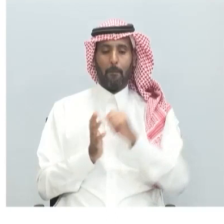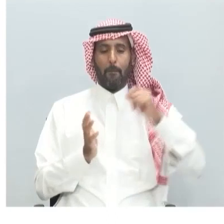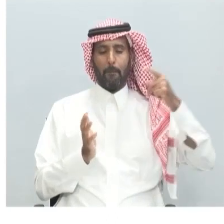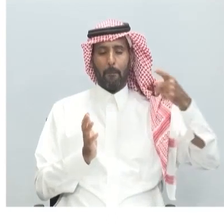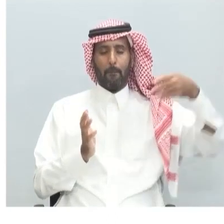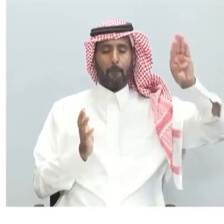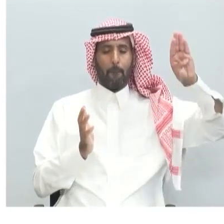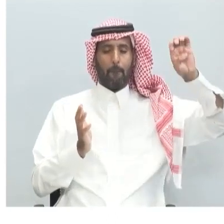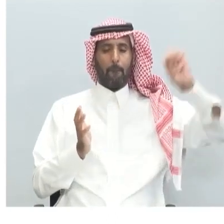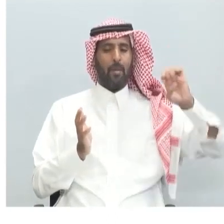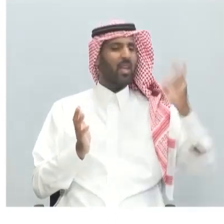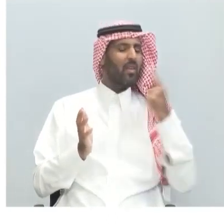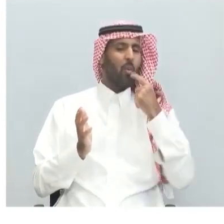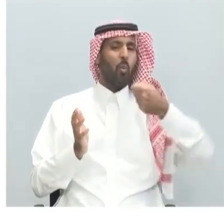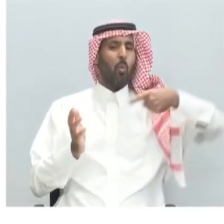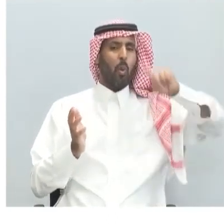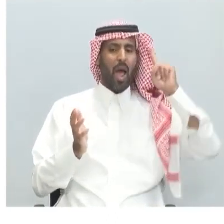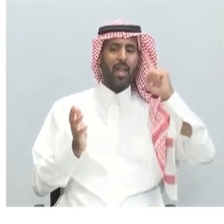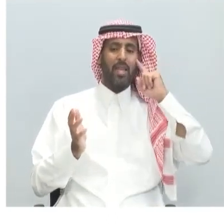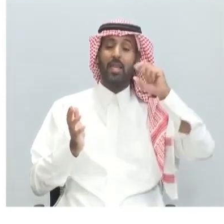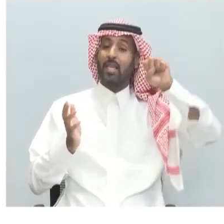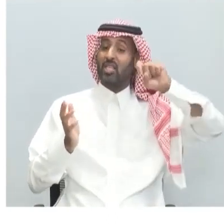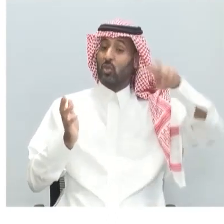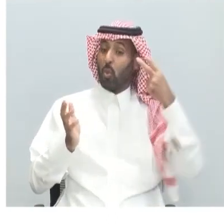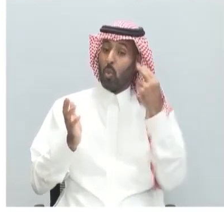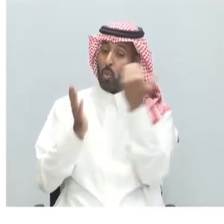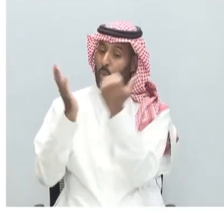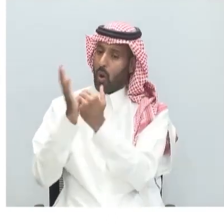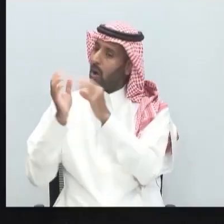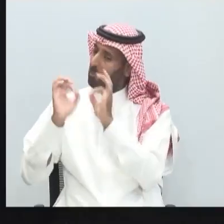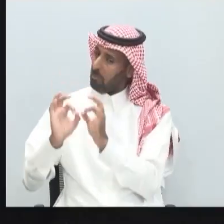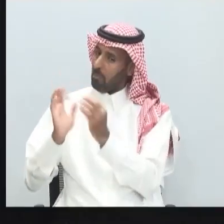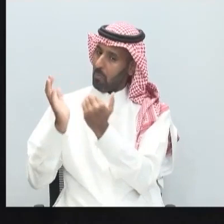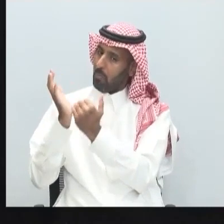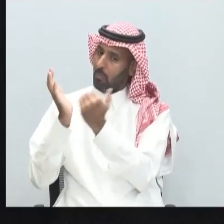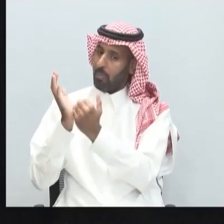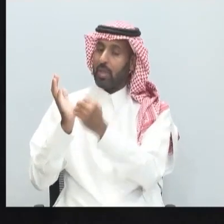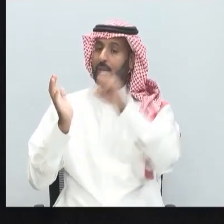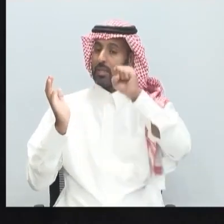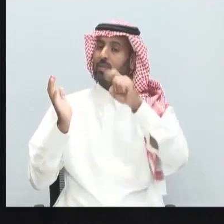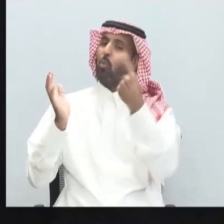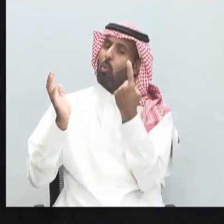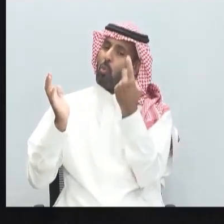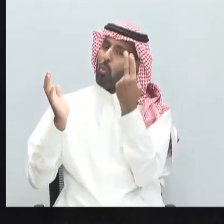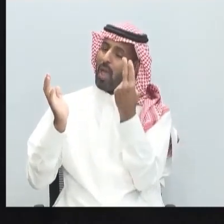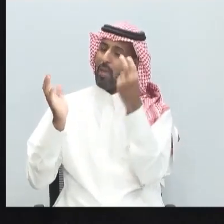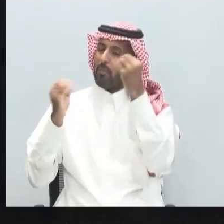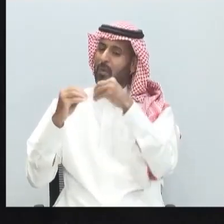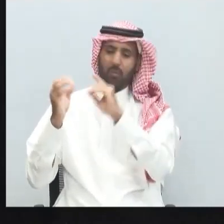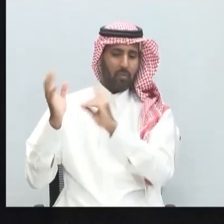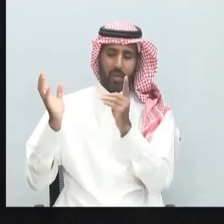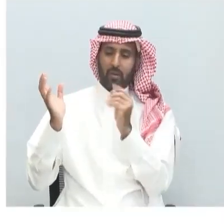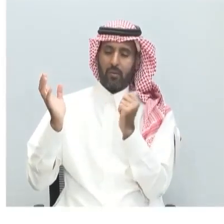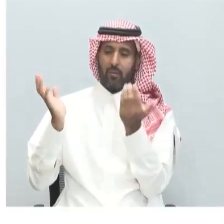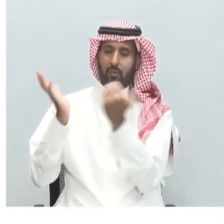اربعه عدده الذري وان اس تو اكملت المستوى الاول ونحن نقول ان الاس فقط فيه الكترونين لا استطيع الزياده